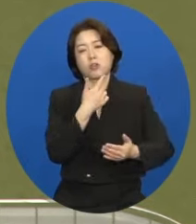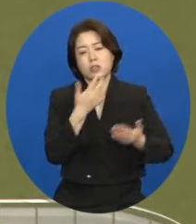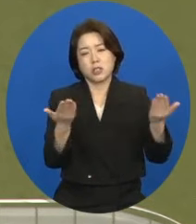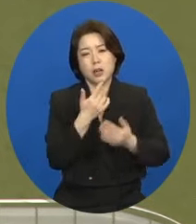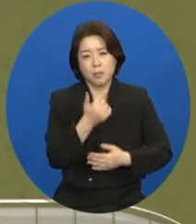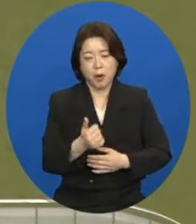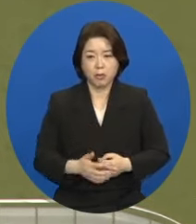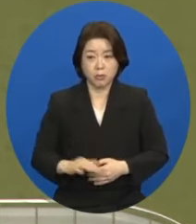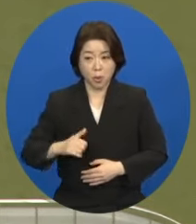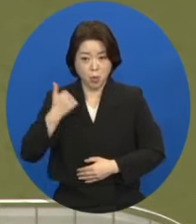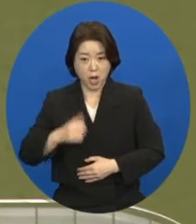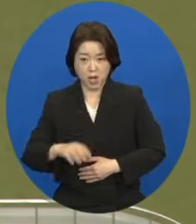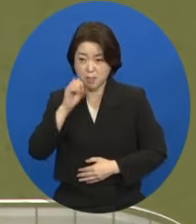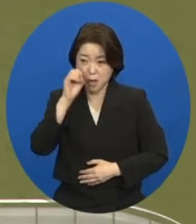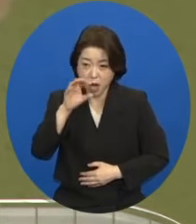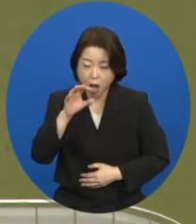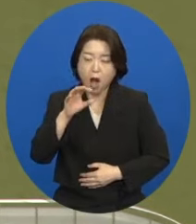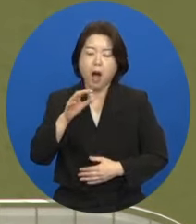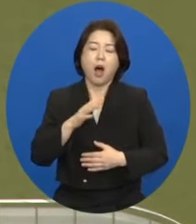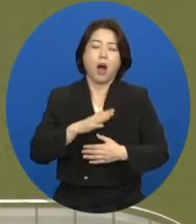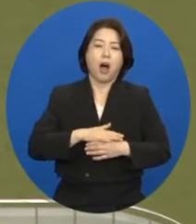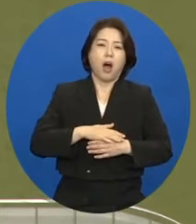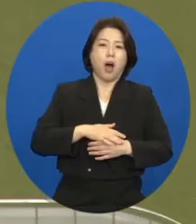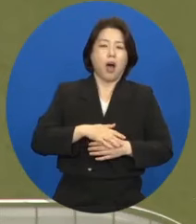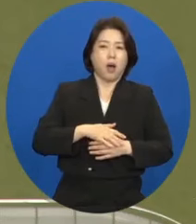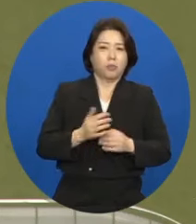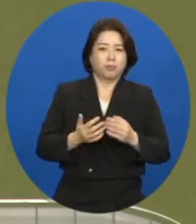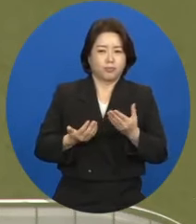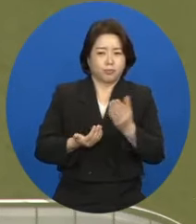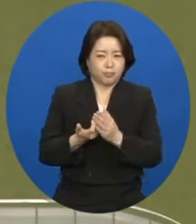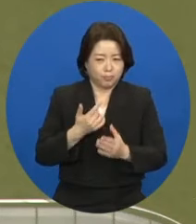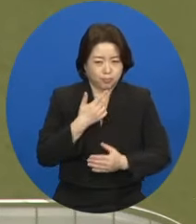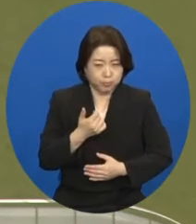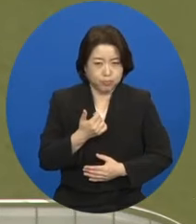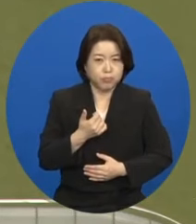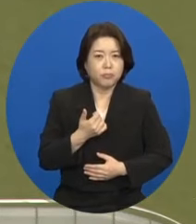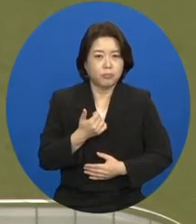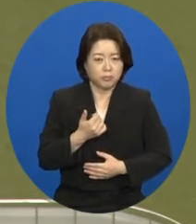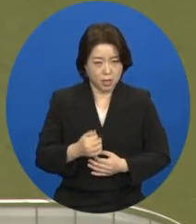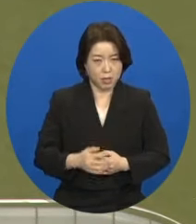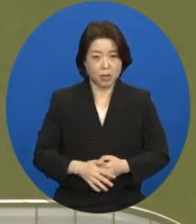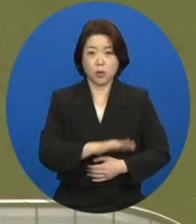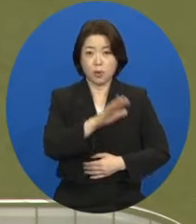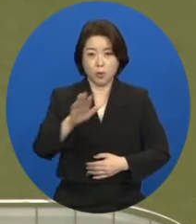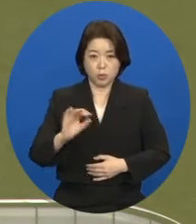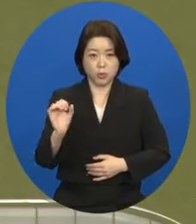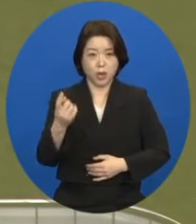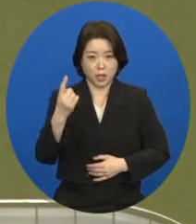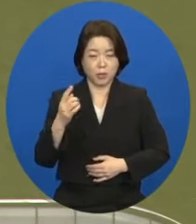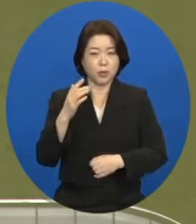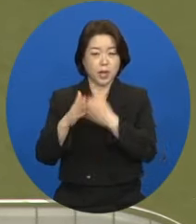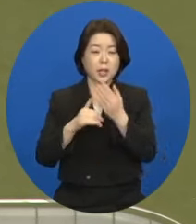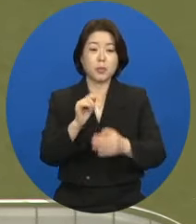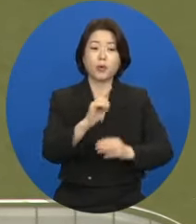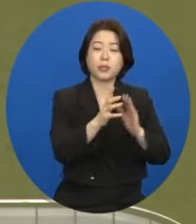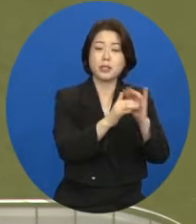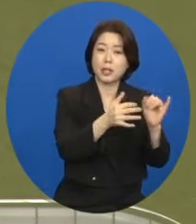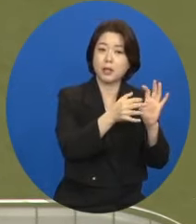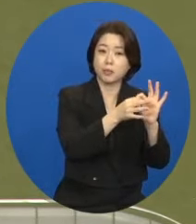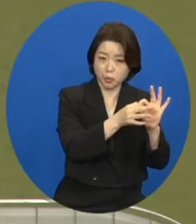화가 난다고 해서 이런 말을 했더라면 돌이킬 수 없는 일이 벌어질 뻔했구나. 우리로 하여금 하나님께서는 어떤 사람들을